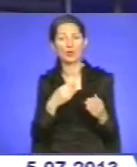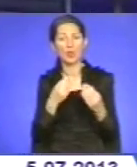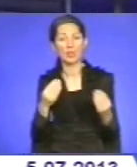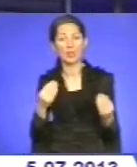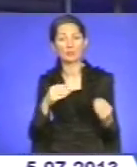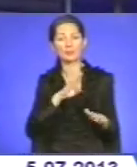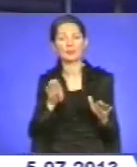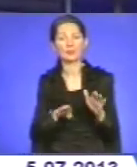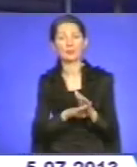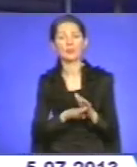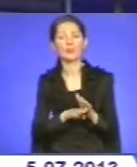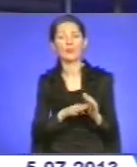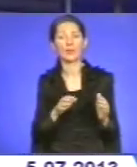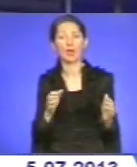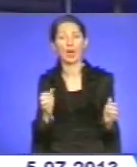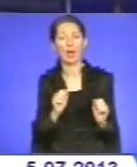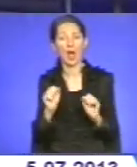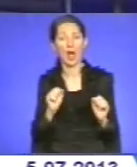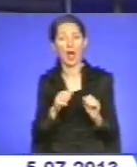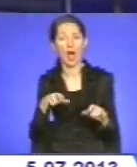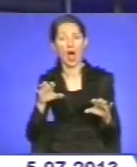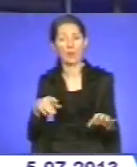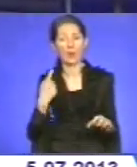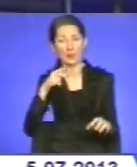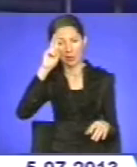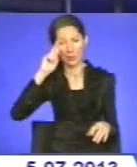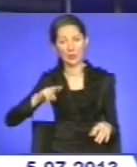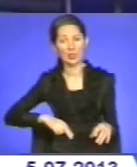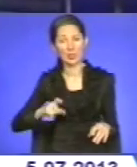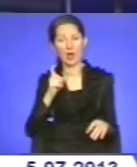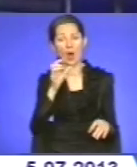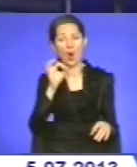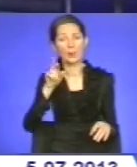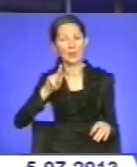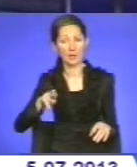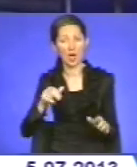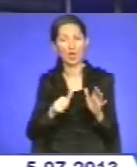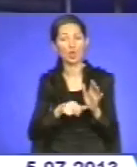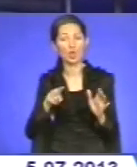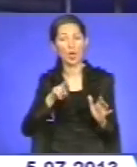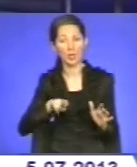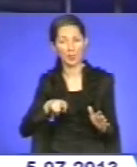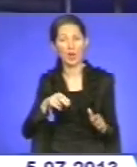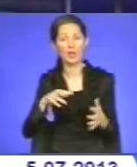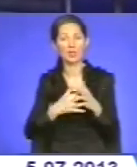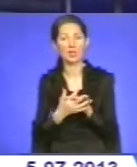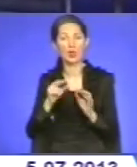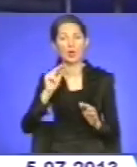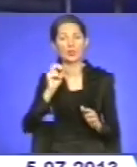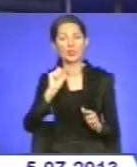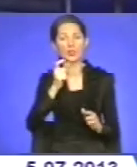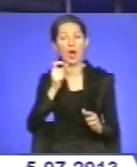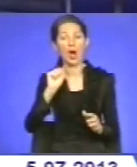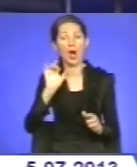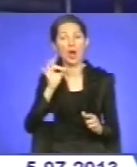Під патронатом голови обласної державної адміністрації Валентина Хоптяна 6 липня у селі Чагарі Гусятинського району відбудеться